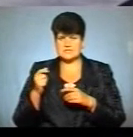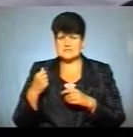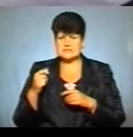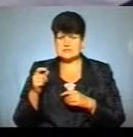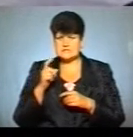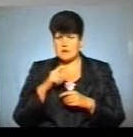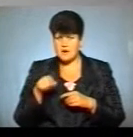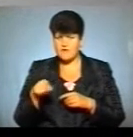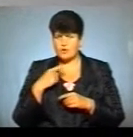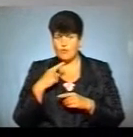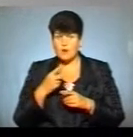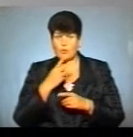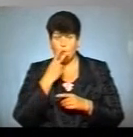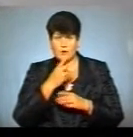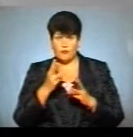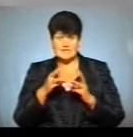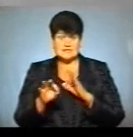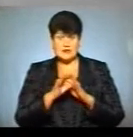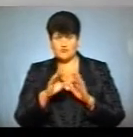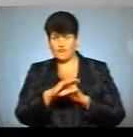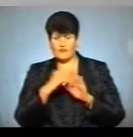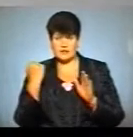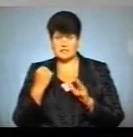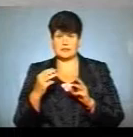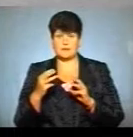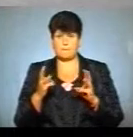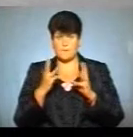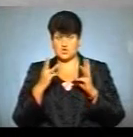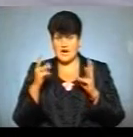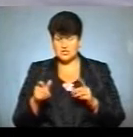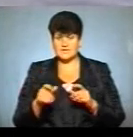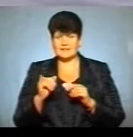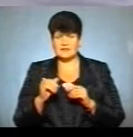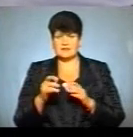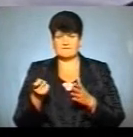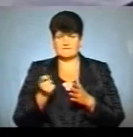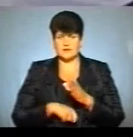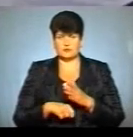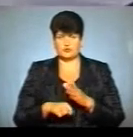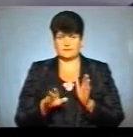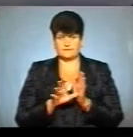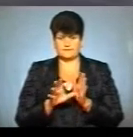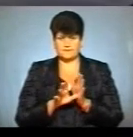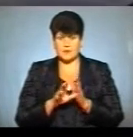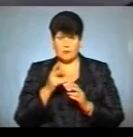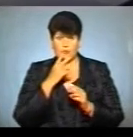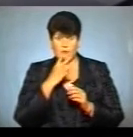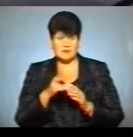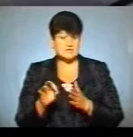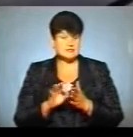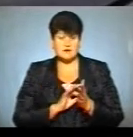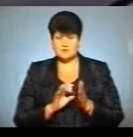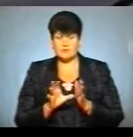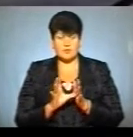побачив вогонь, працівники викликали пожежників та вимкнули електропостачання. Тільки побачили, що почало горіти, обесточили